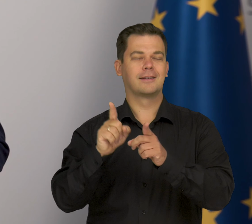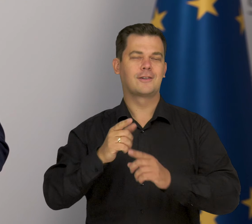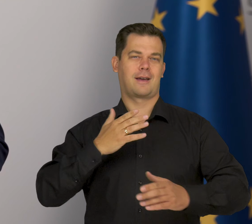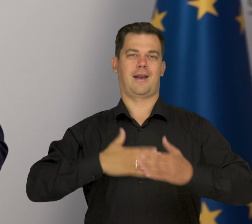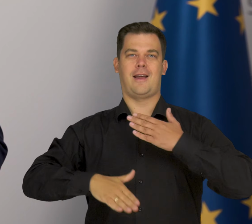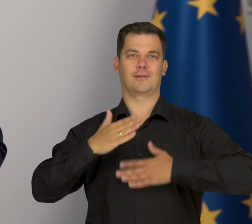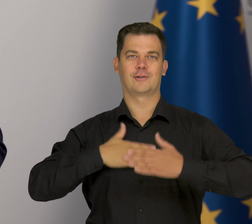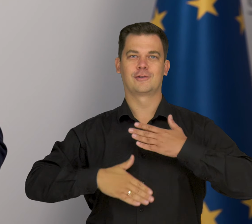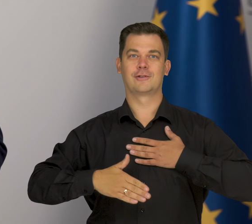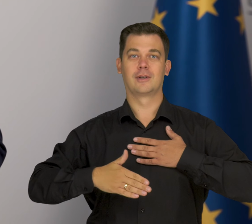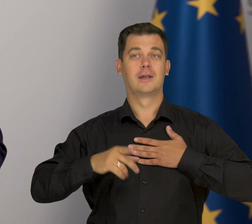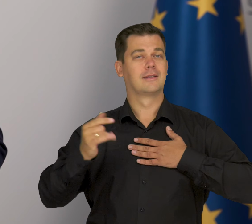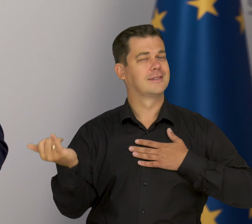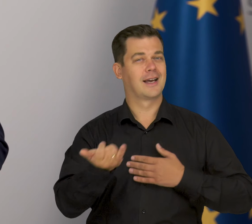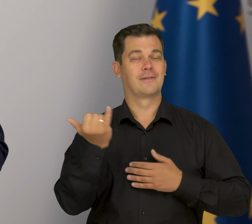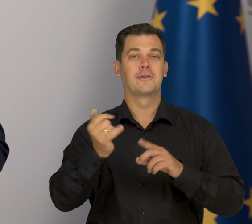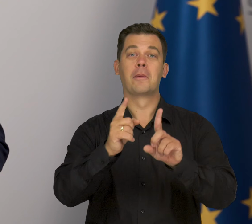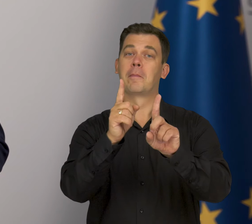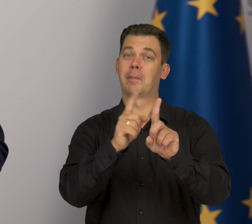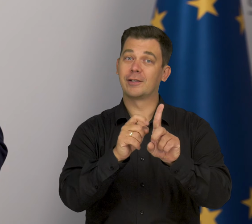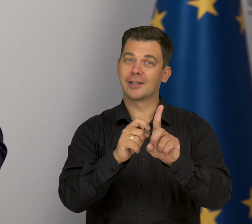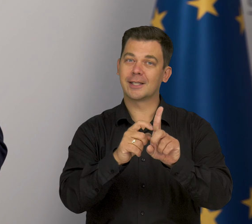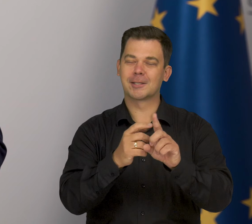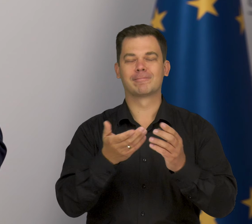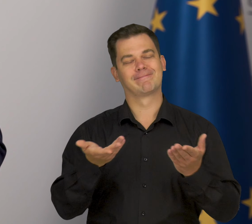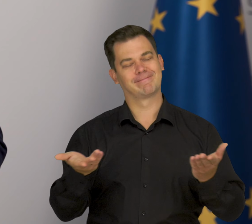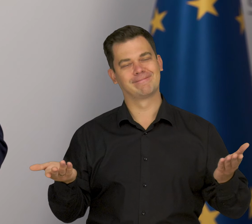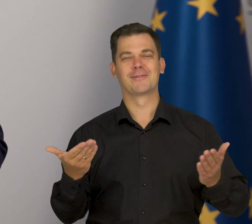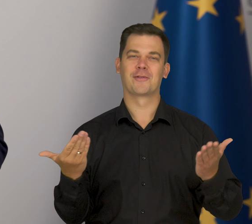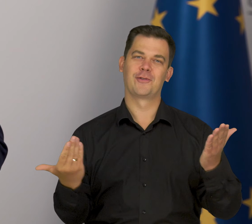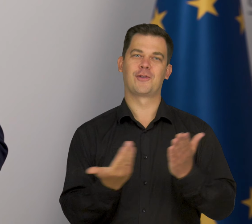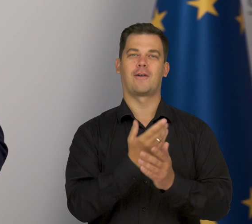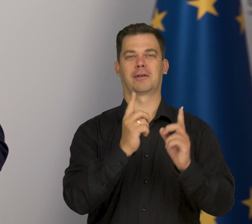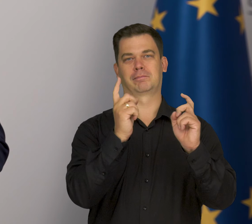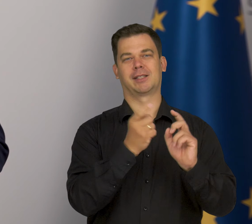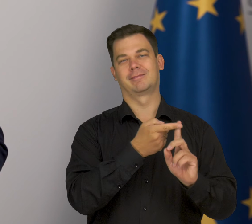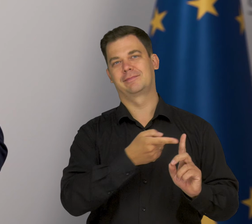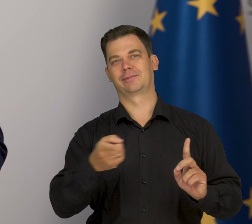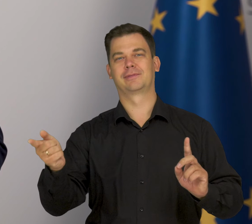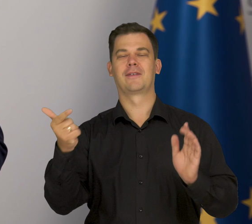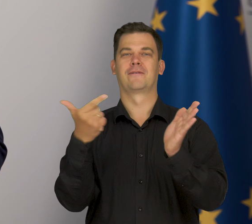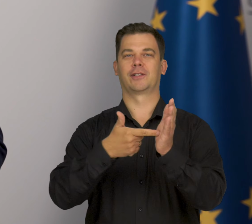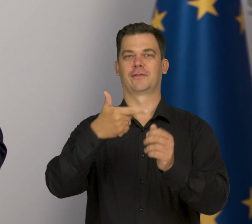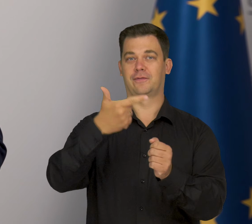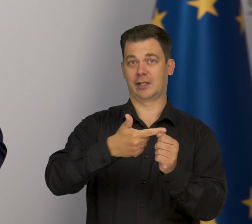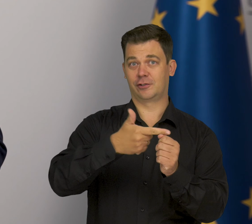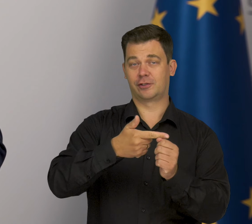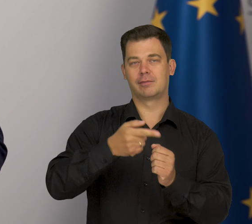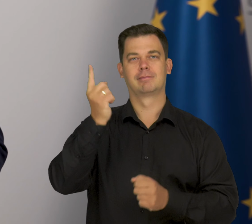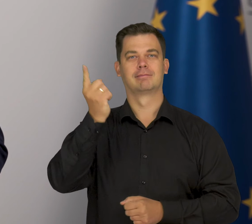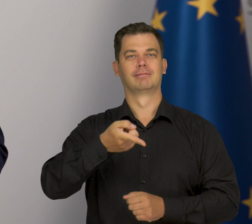nadzieją, ale też z radością, jak zawsze w październiku, wkraczamy w nowy rok